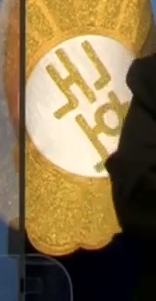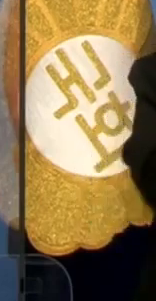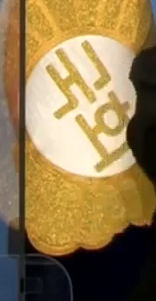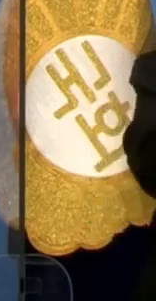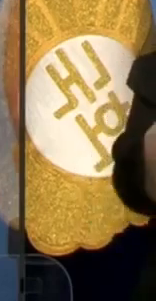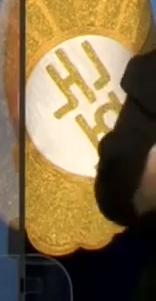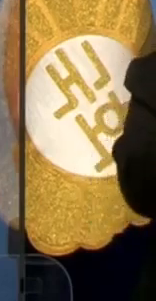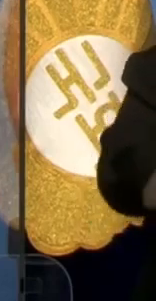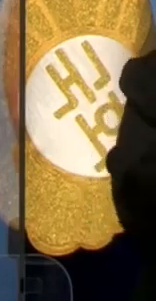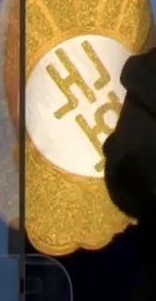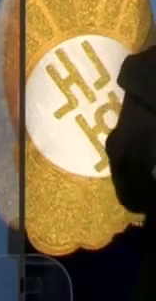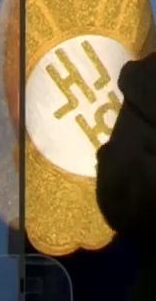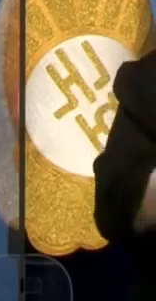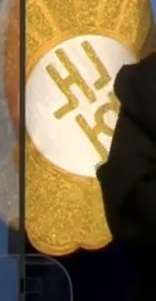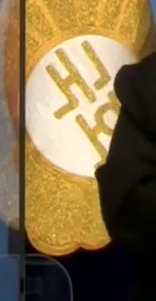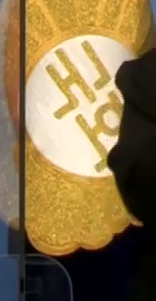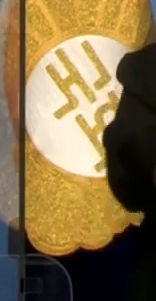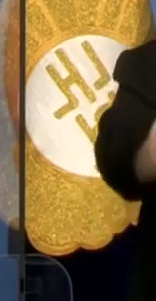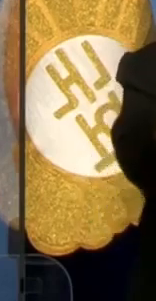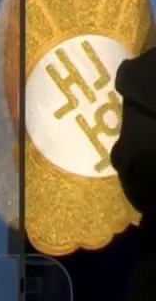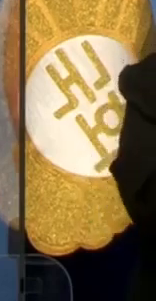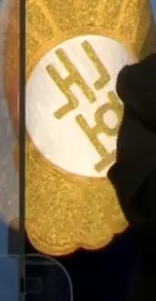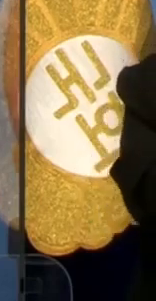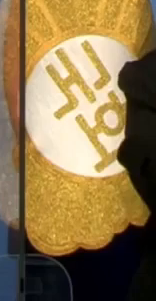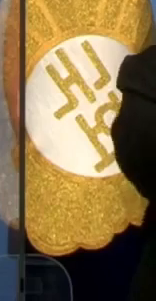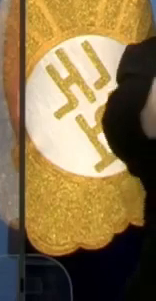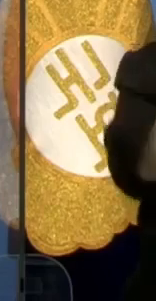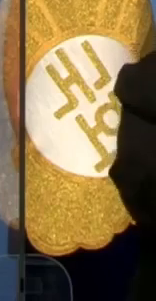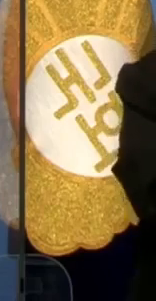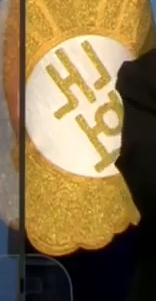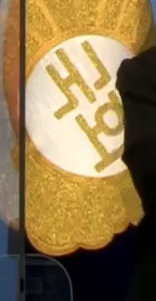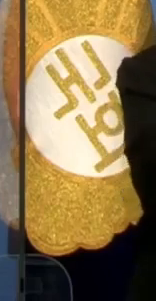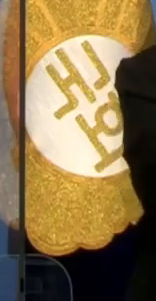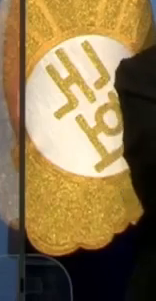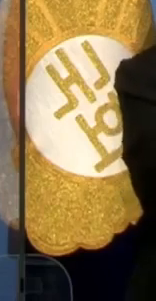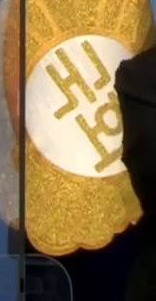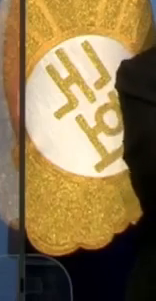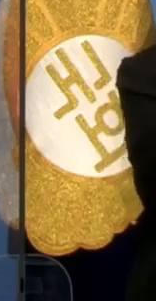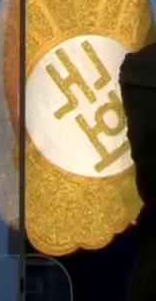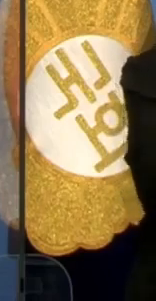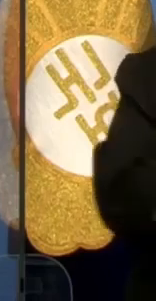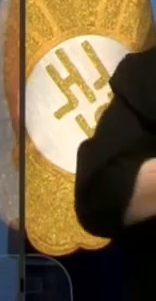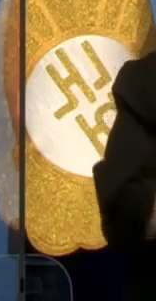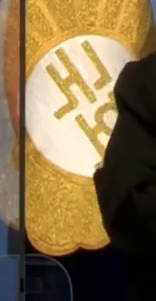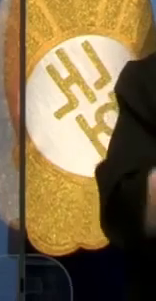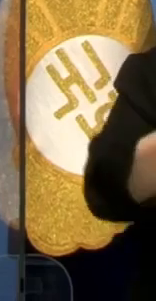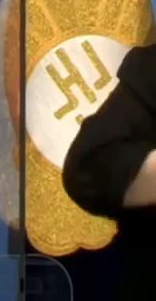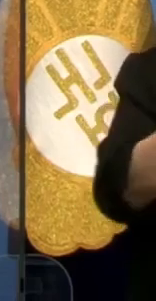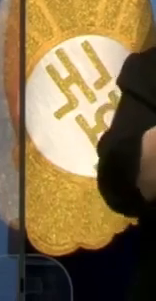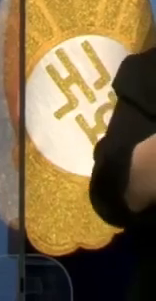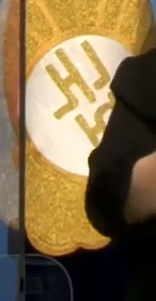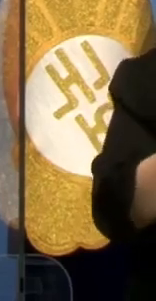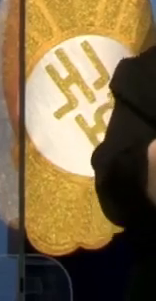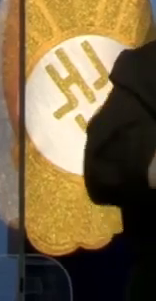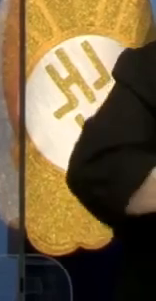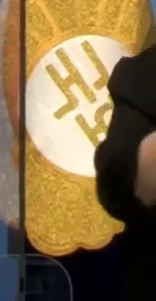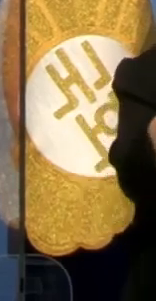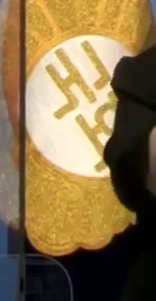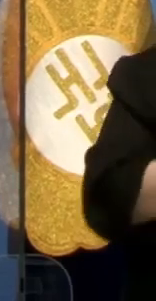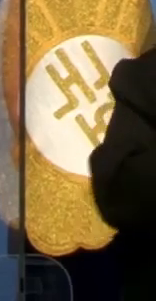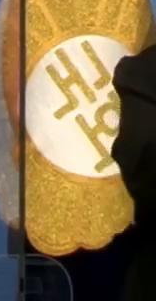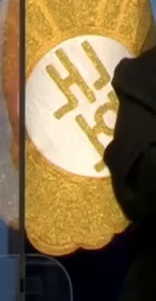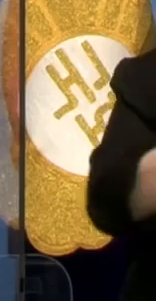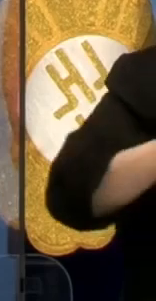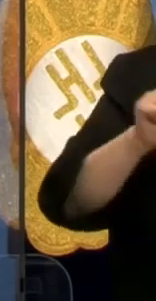복무했으며 형제들도 모두 장교 출신입니다. 아들 두 명도 각각 해군과 육군에서 복무했습니다.